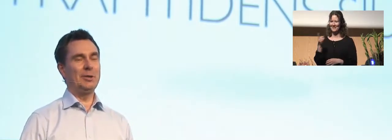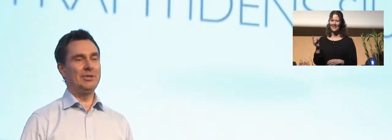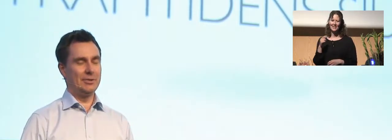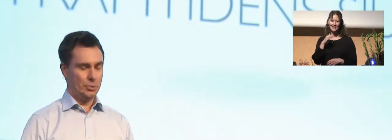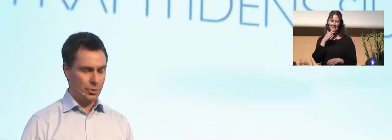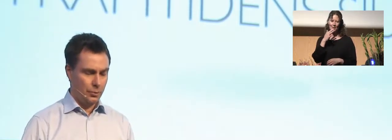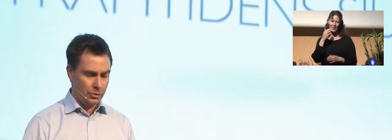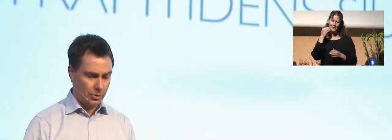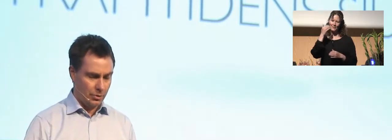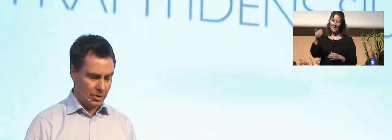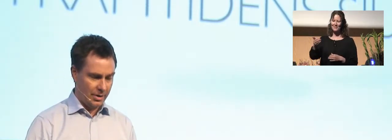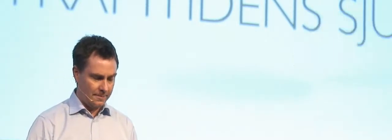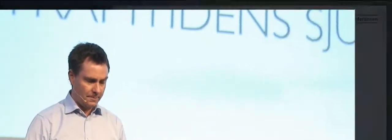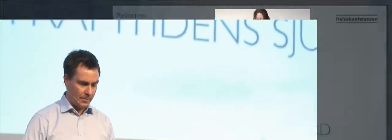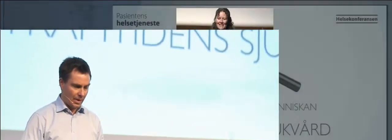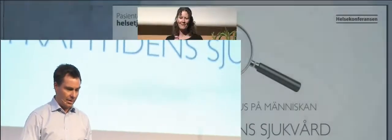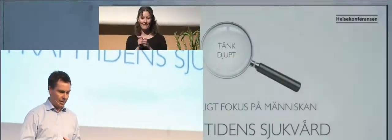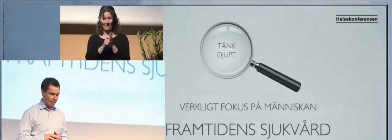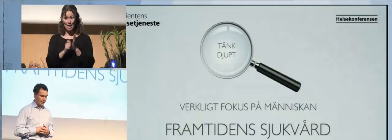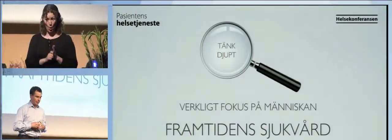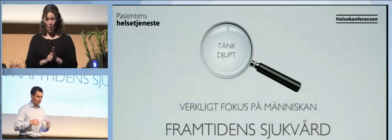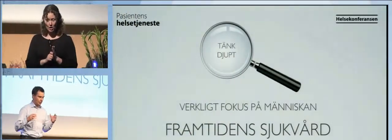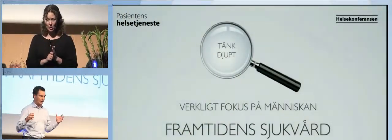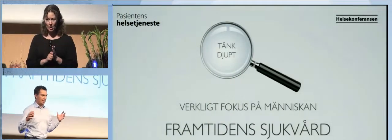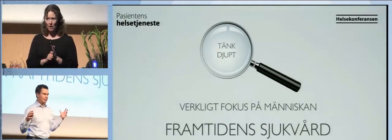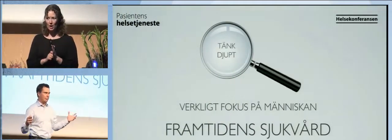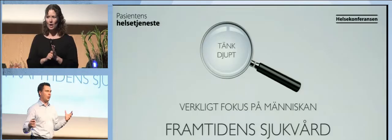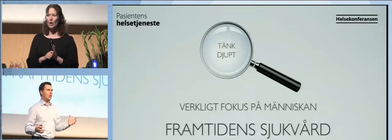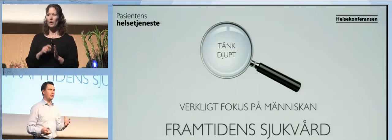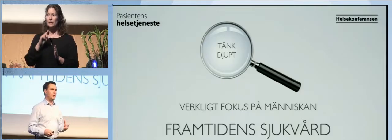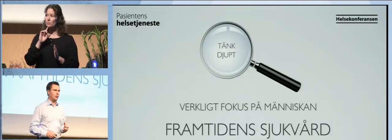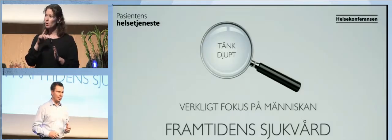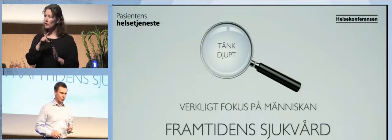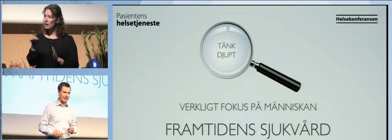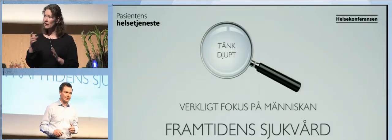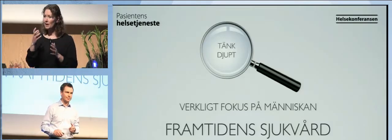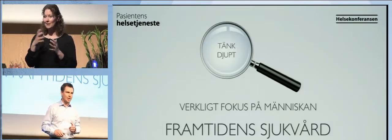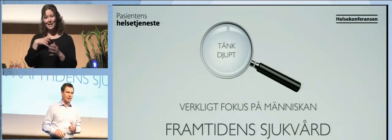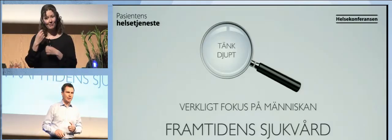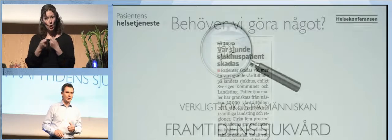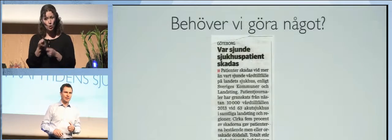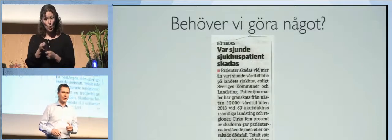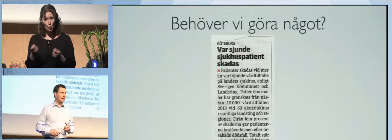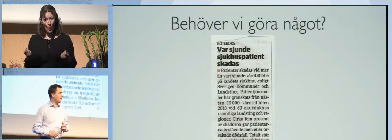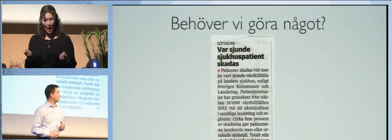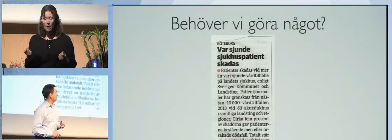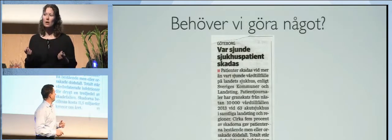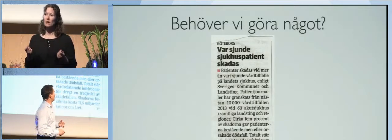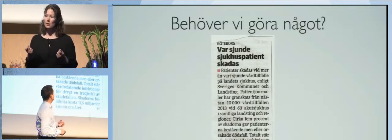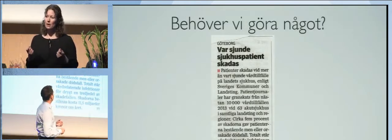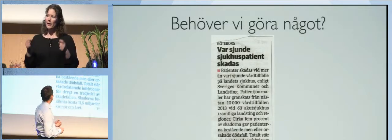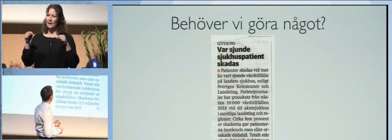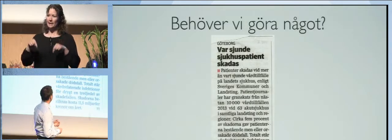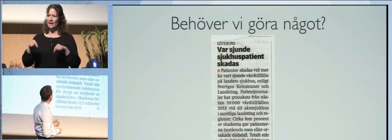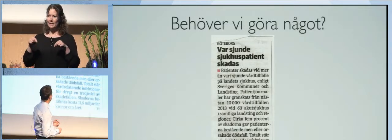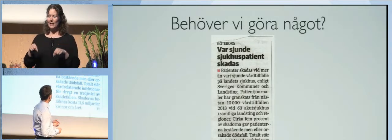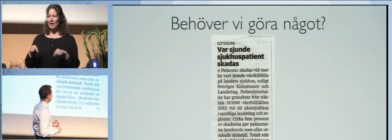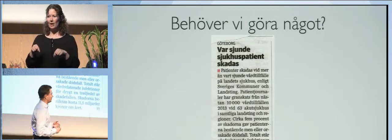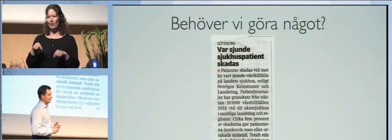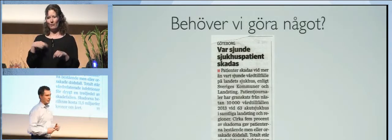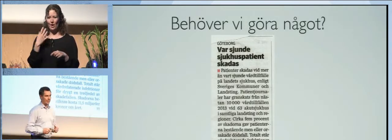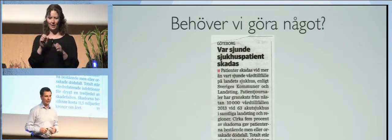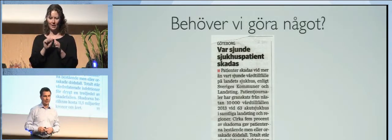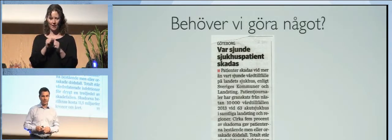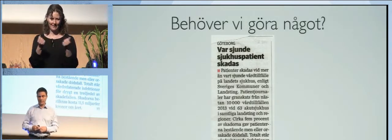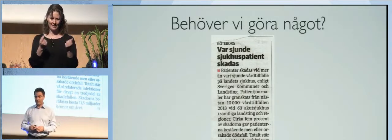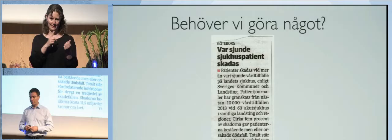vi ska prata framtidens sjukvård. Och frågan är, behöver vi göra någonting? Det här var i tidningen ett